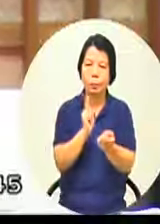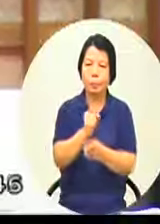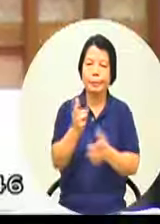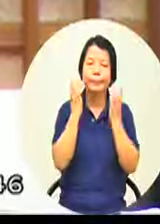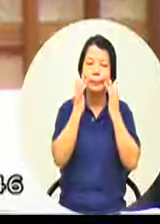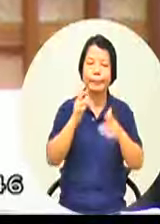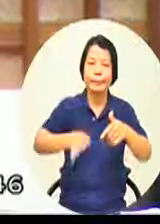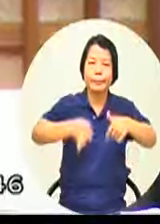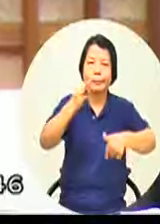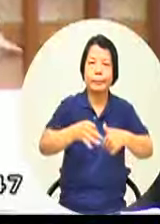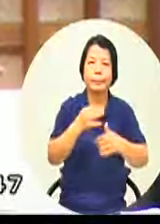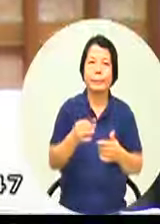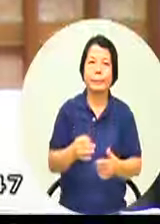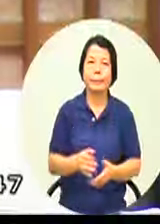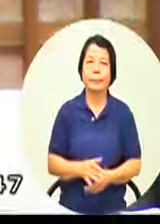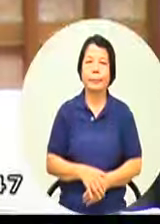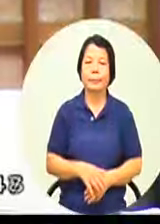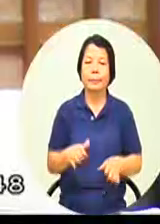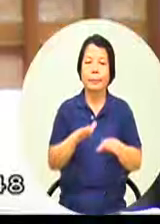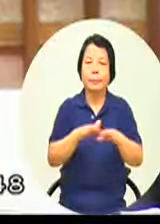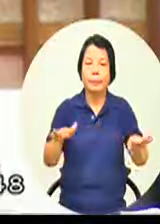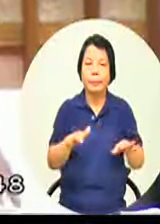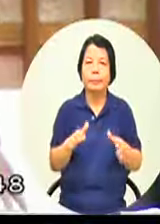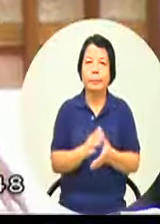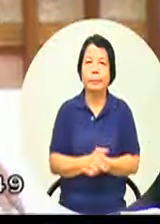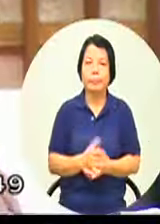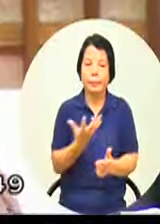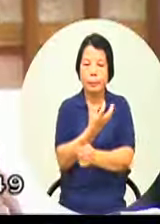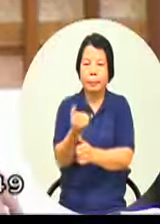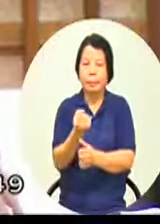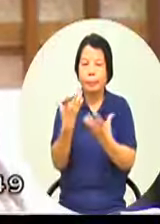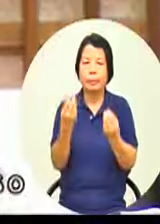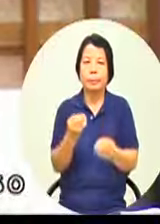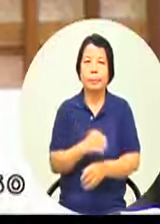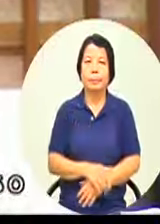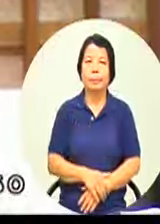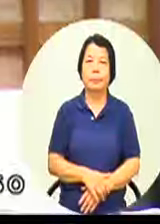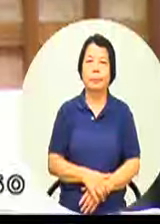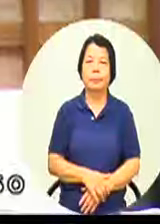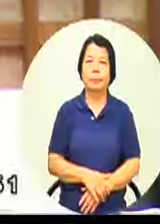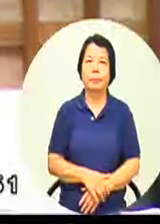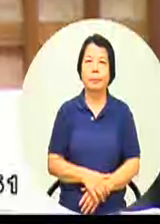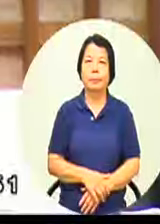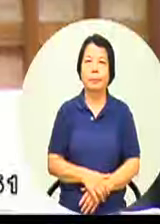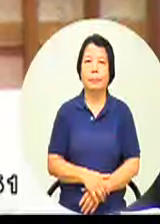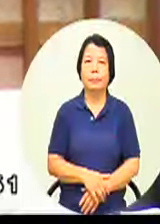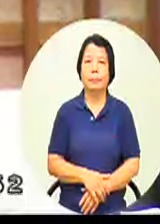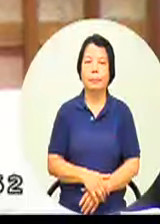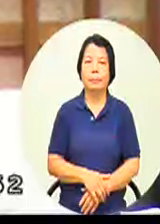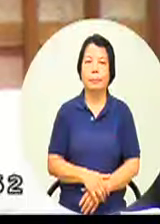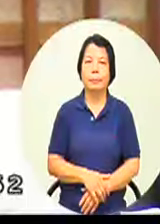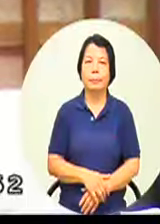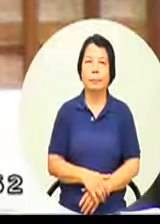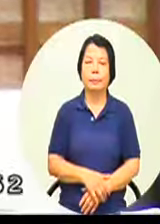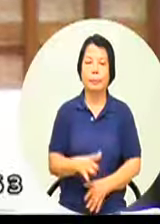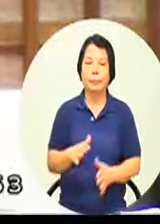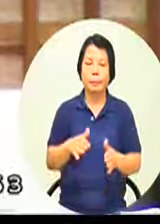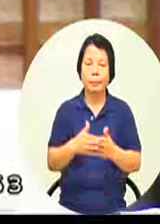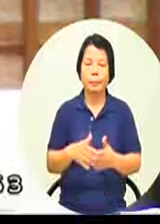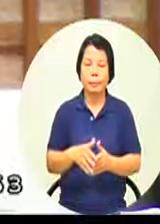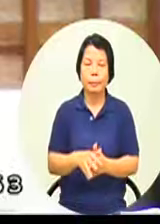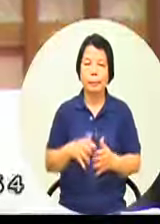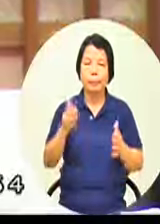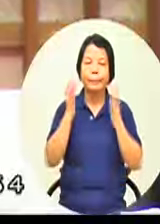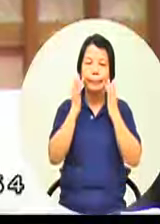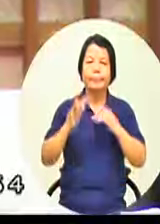价的一个平衡式的一个关注，平衡式的一个做一个市场的基调，你们